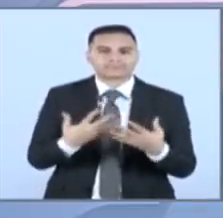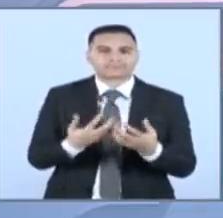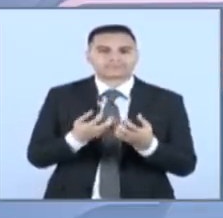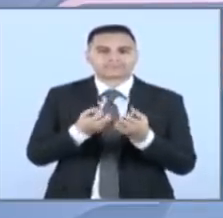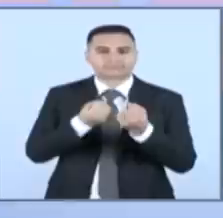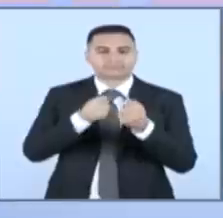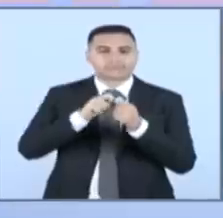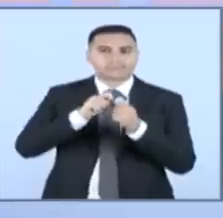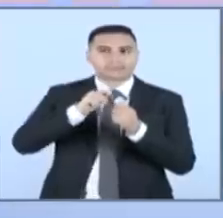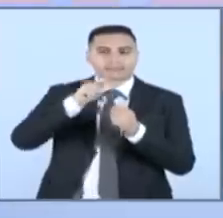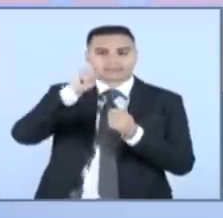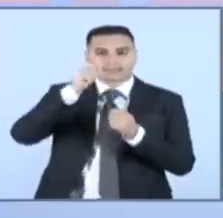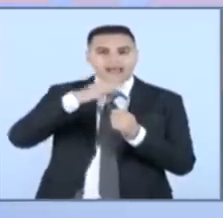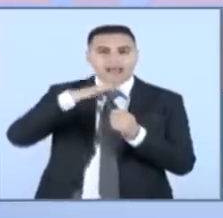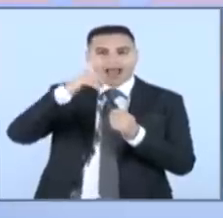ارتفاع